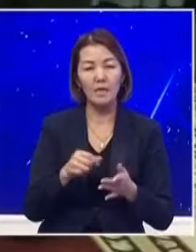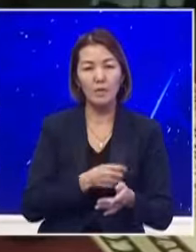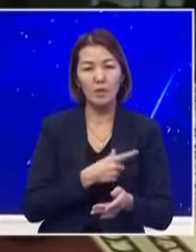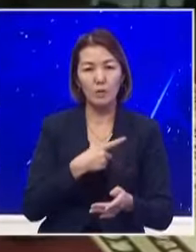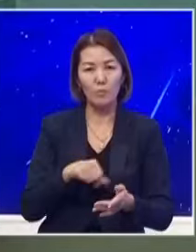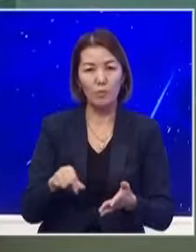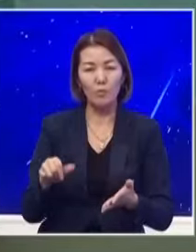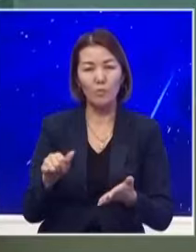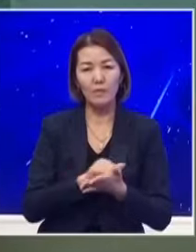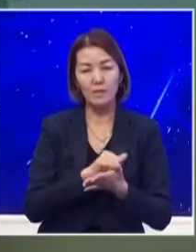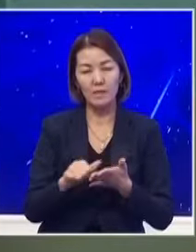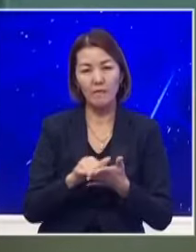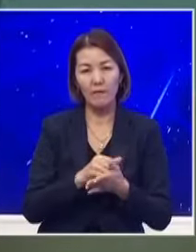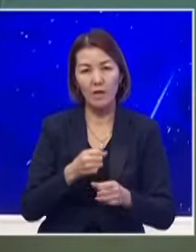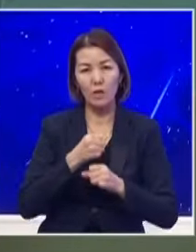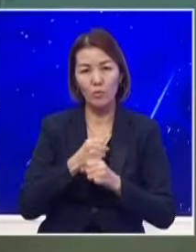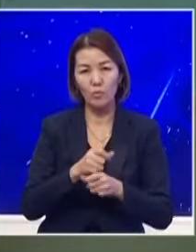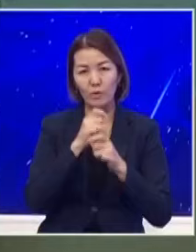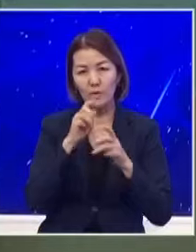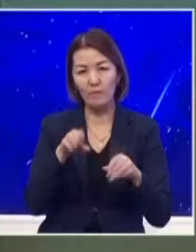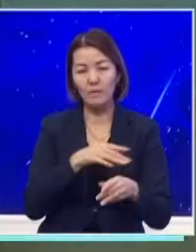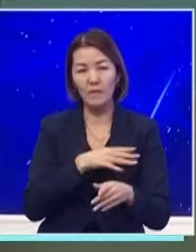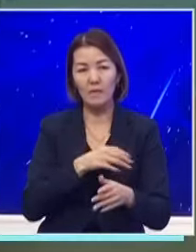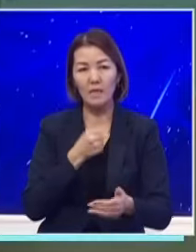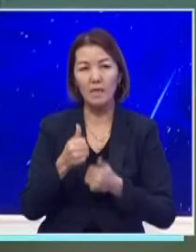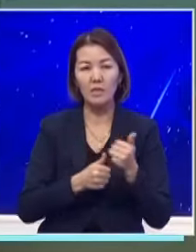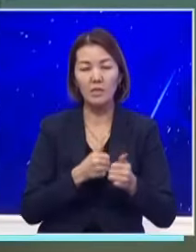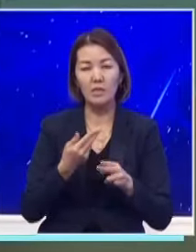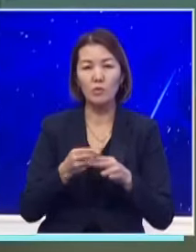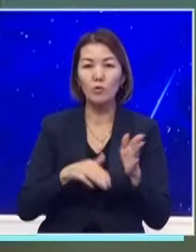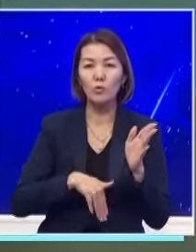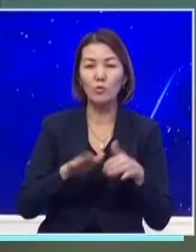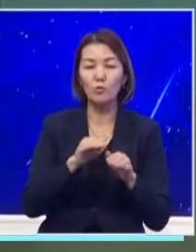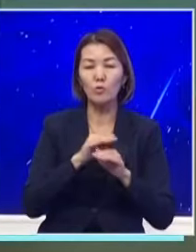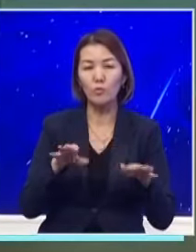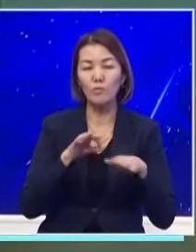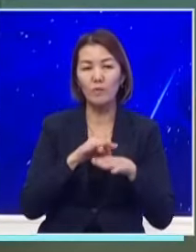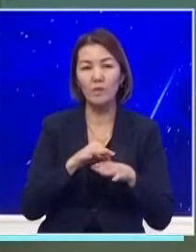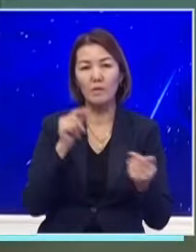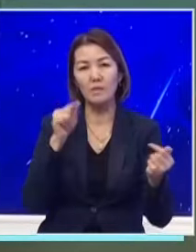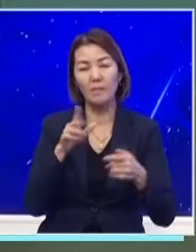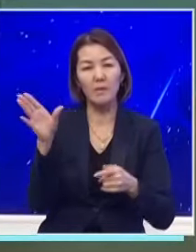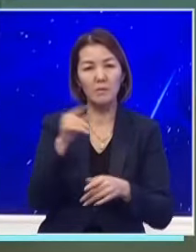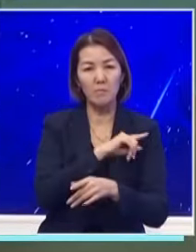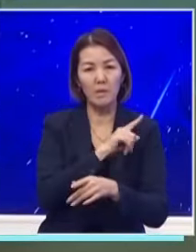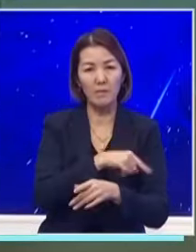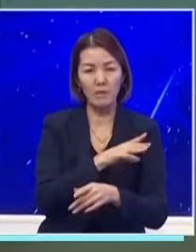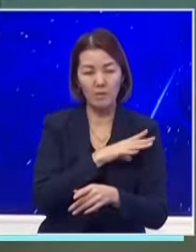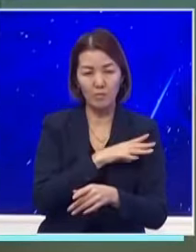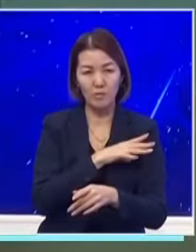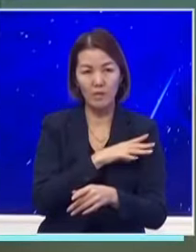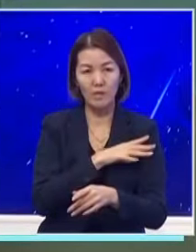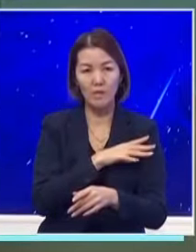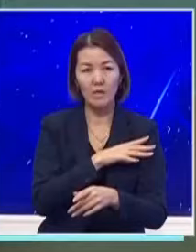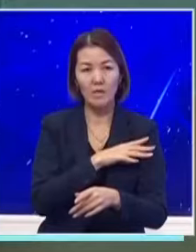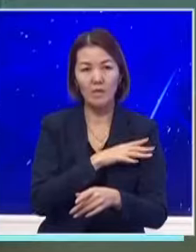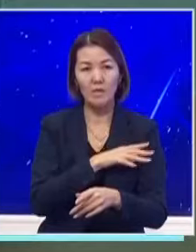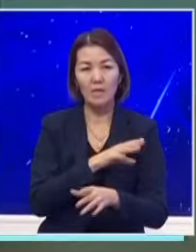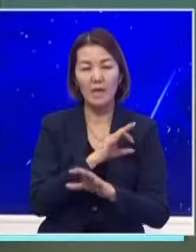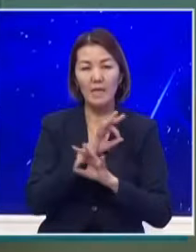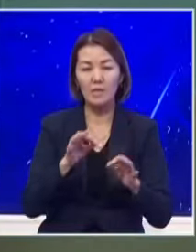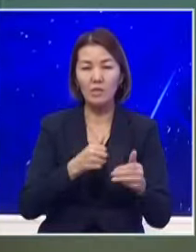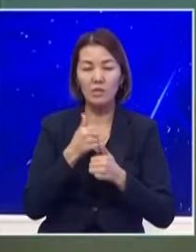кубоктар табысталды. Барыс өте жоғары деңгейде өтті. Және де барлық соперниктер де мықты деңгейде келді. Қазір жарыс